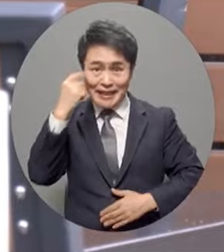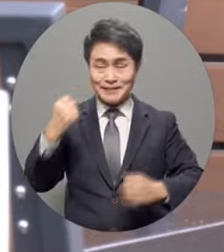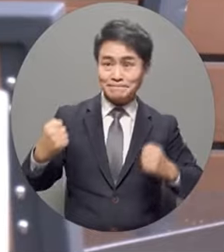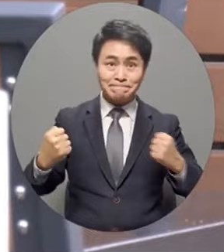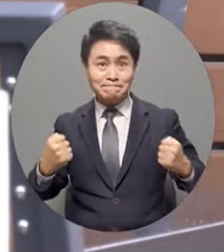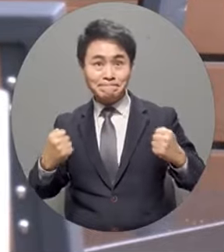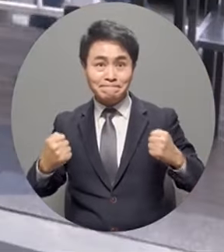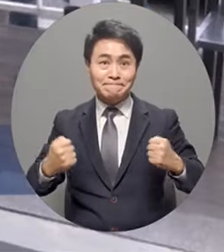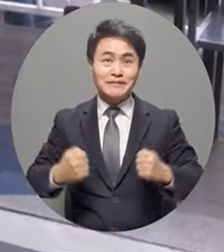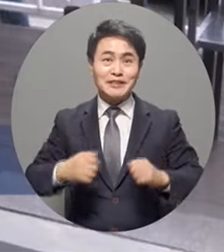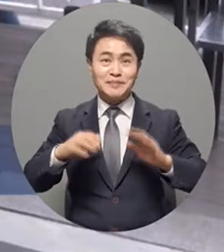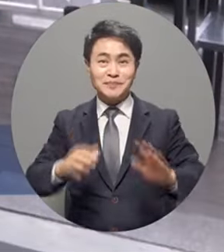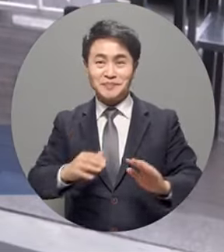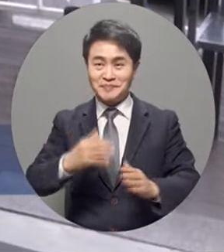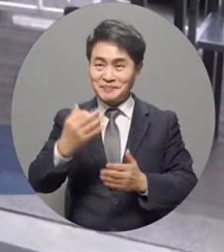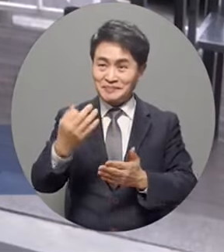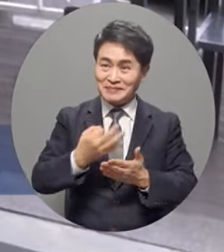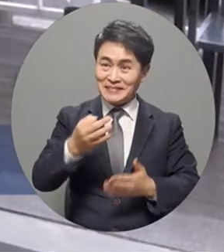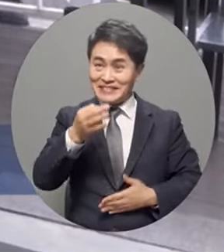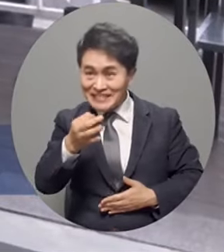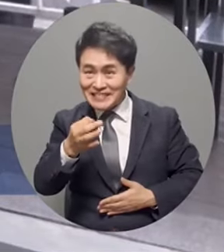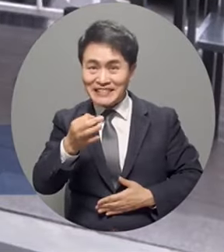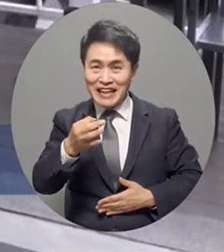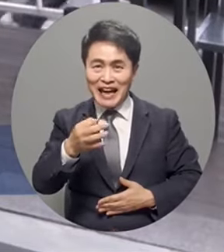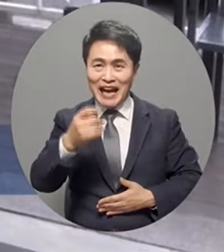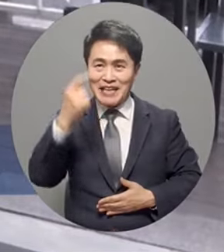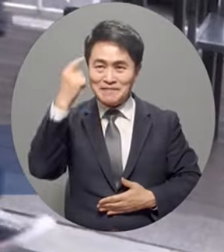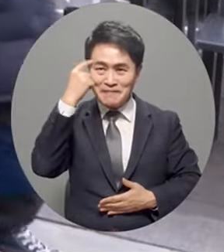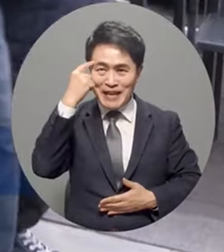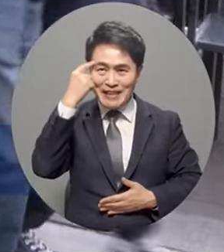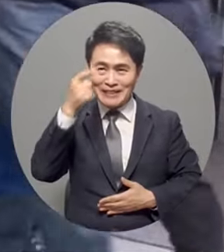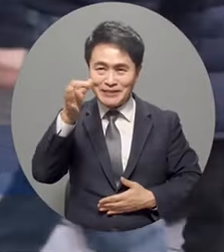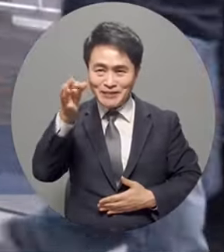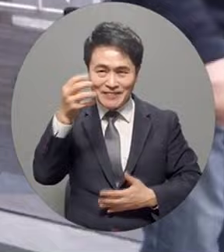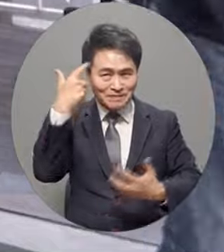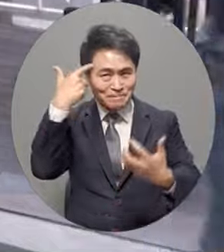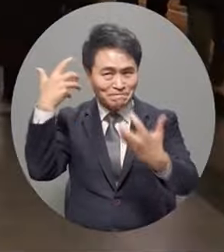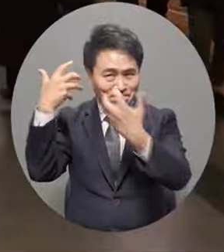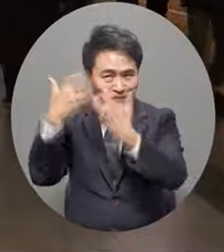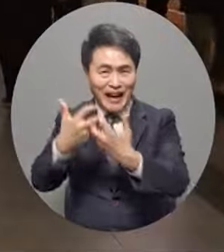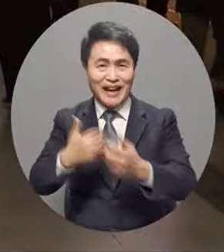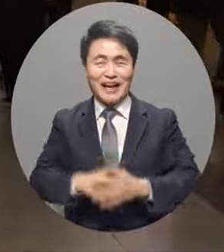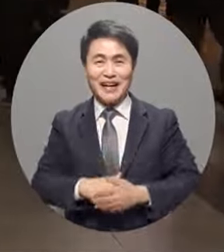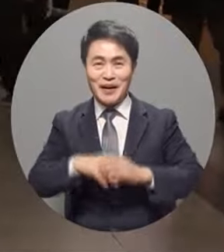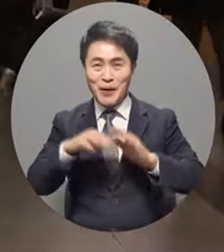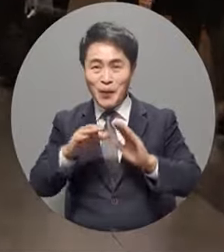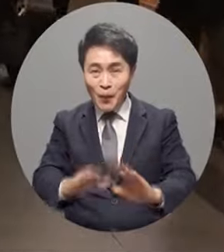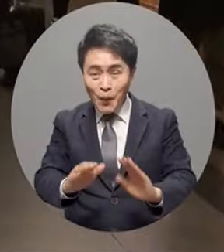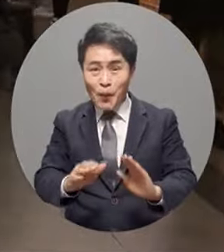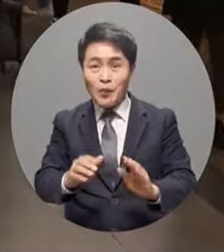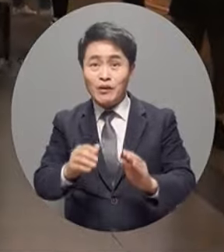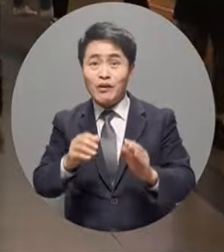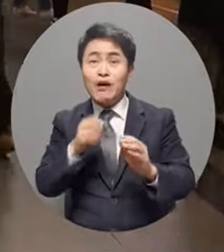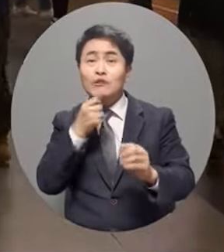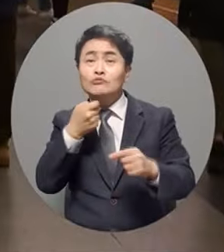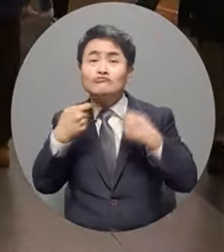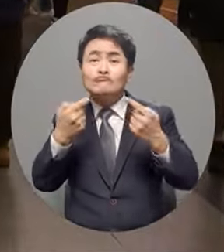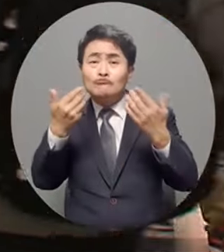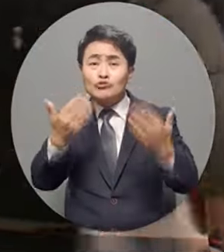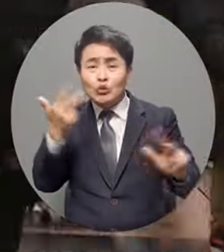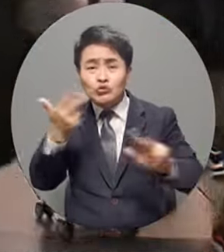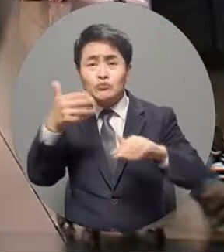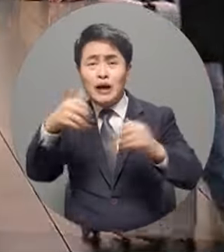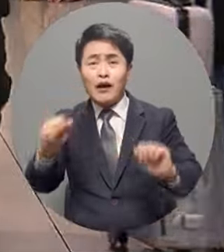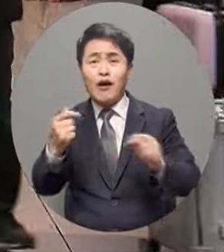없습니다. 용돈 받을 생각에 지금 머리가 돈으로 꽉 차 있어요. 올해 설 연휴와 주말이 겹치면서